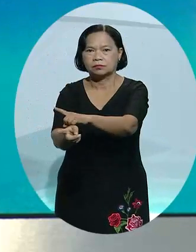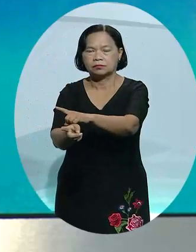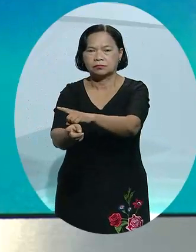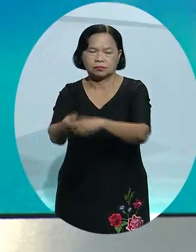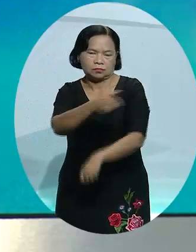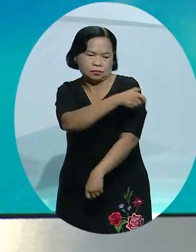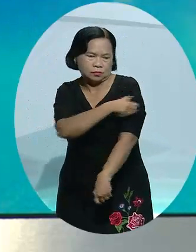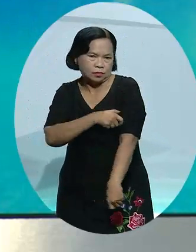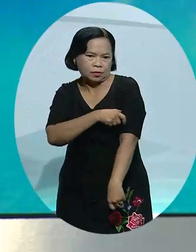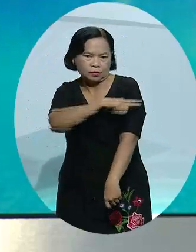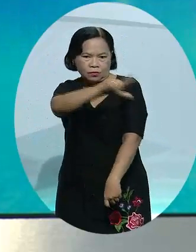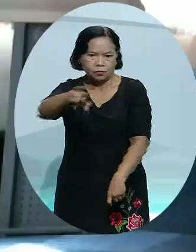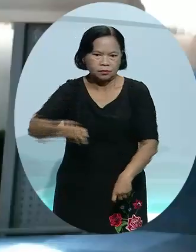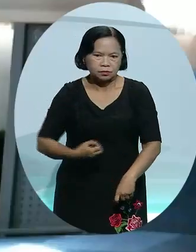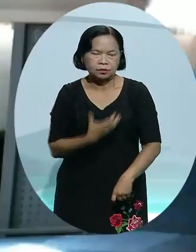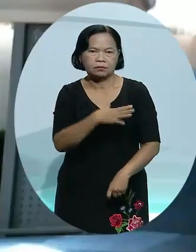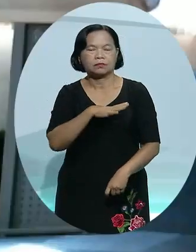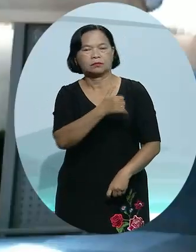tác bảo tồn hệ sinh thái.